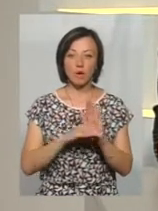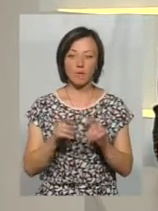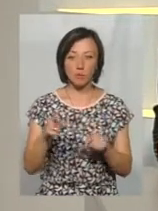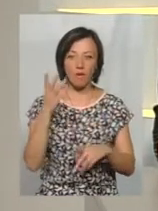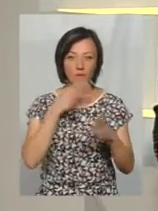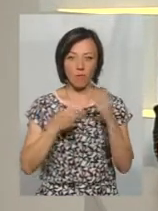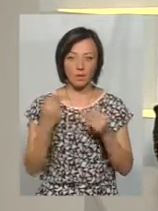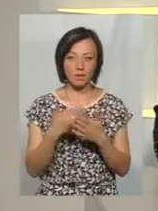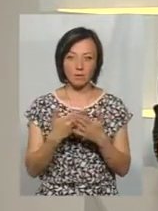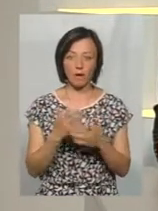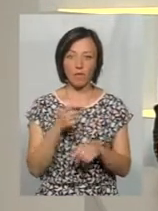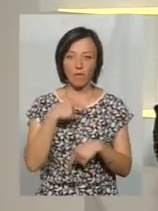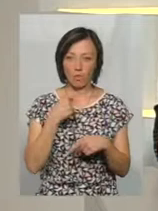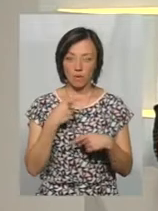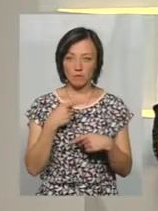фокусі, якщо говорити, то